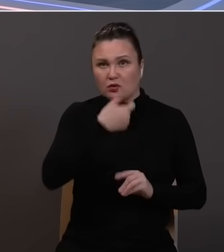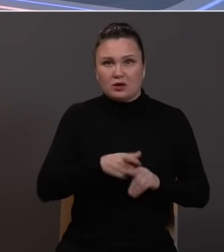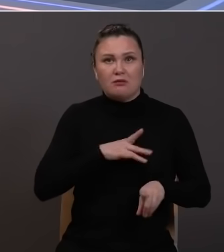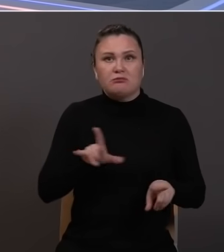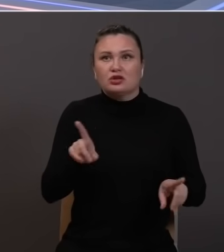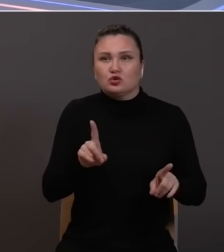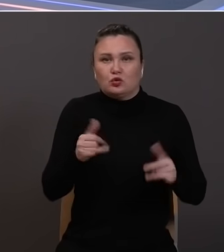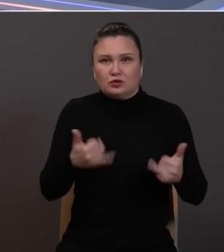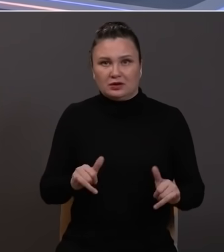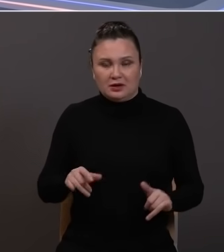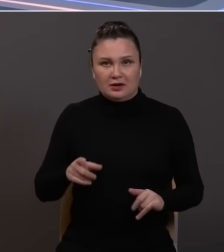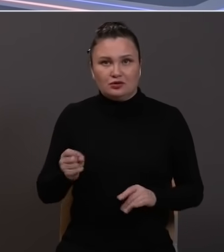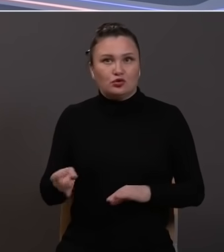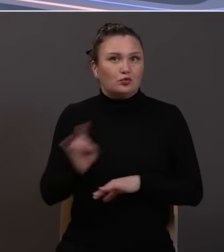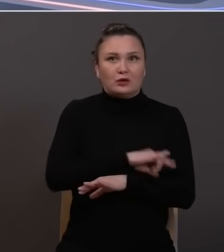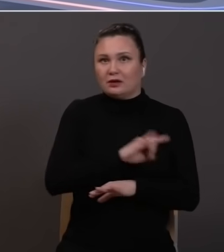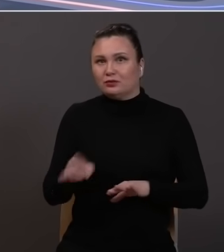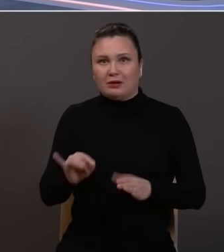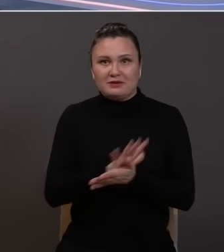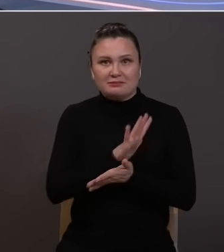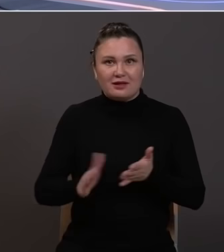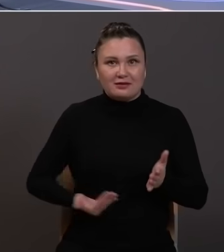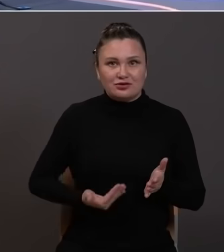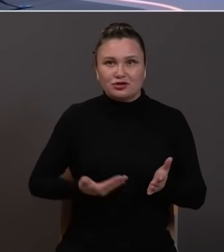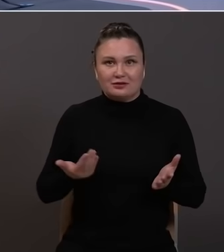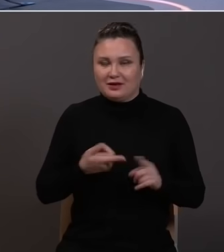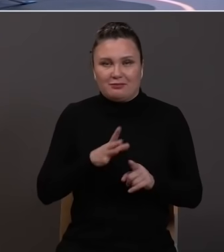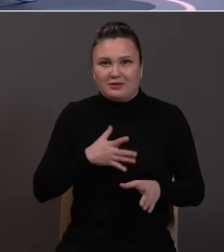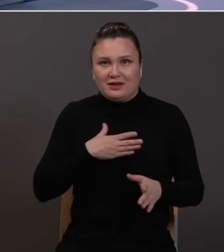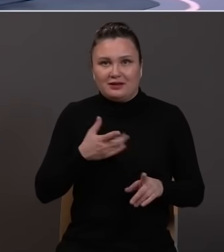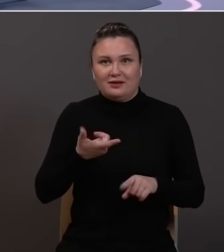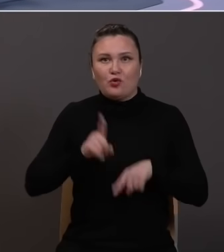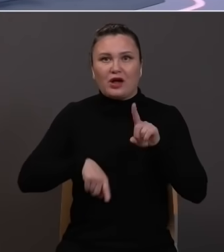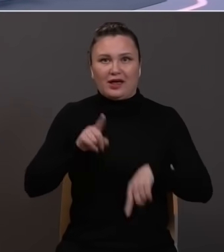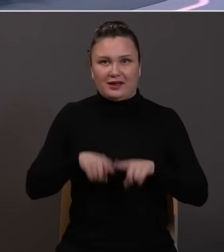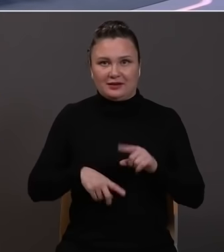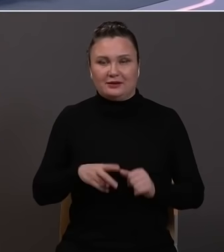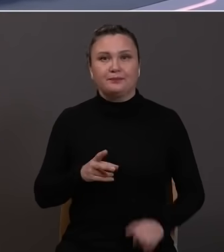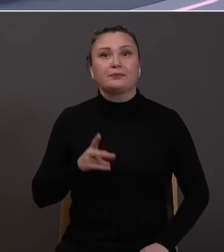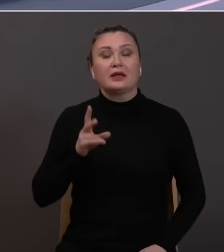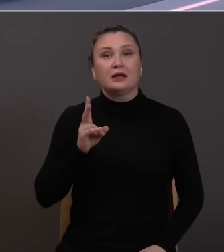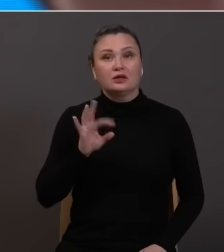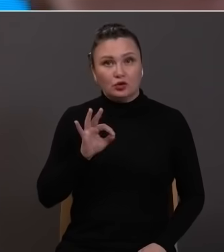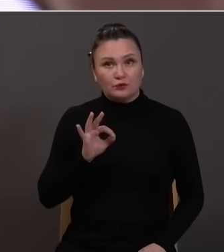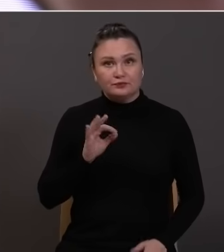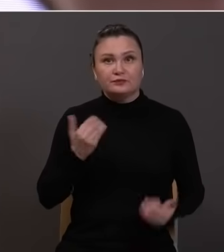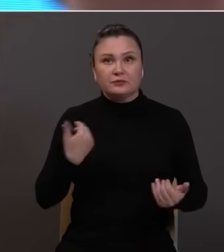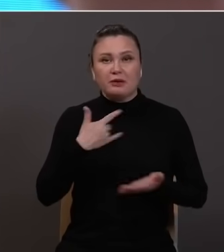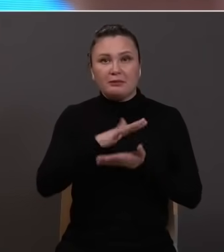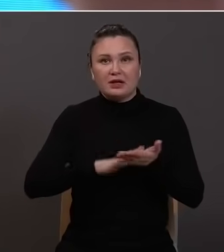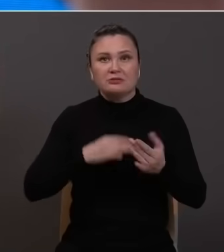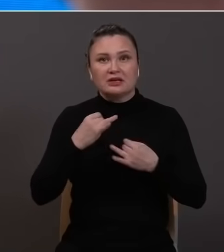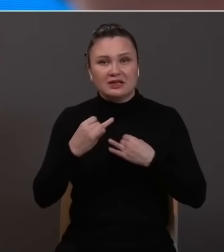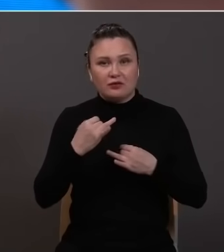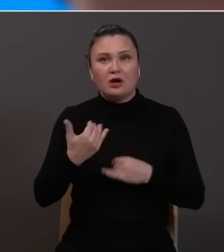региона, побывать в каком-то месте и вернуться назад бесплатно. Это действительно очень интересно, но прежде чем продолжить наш разговор, я